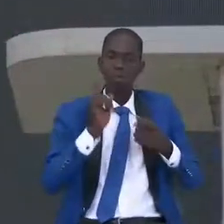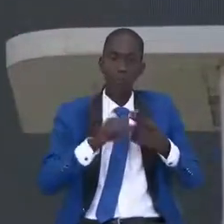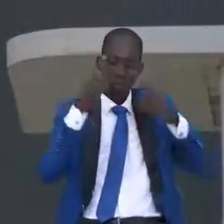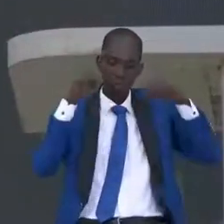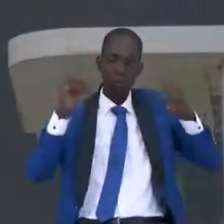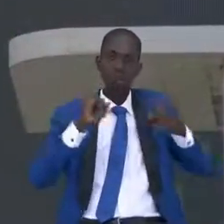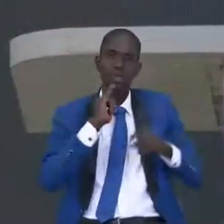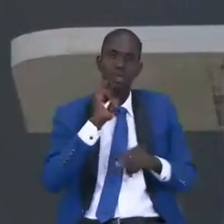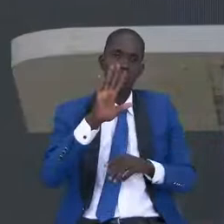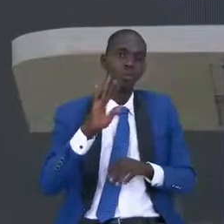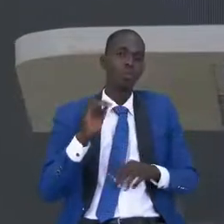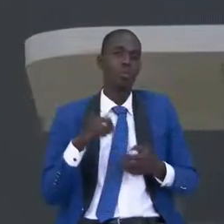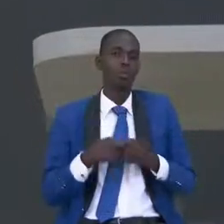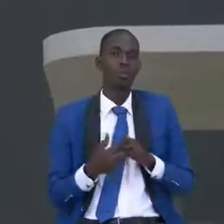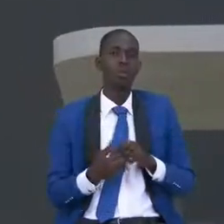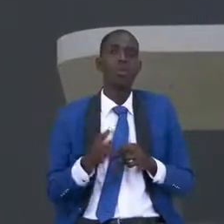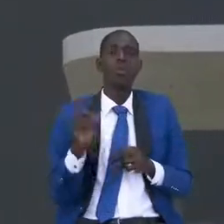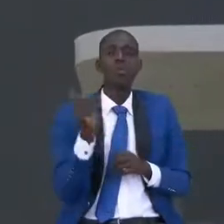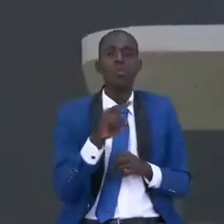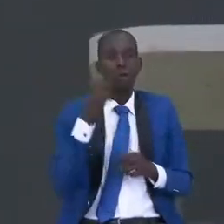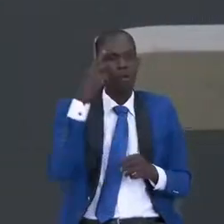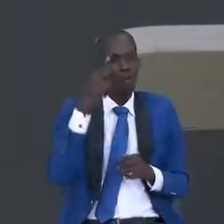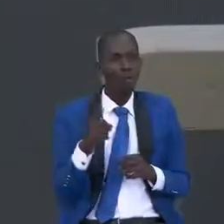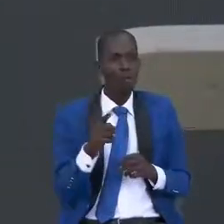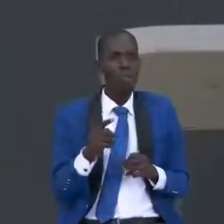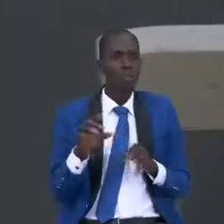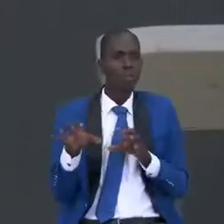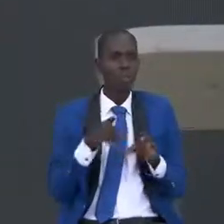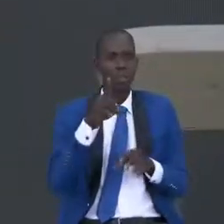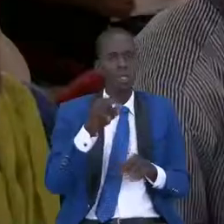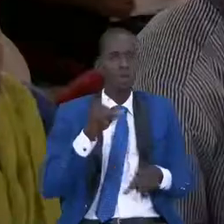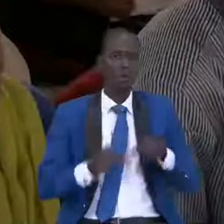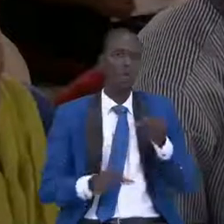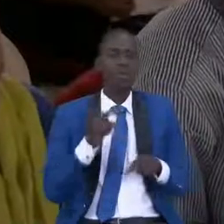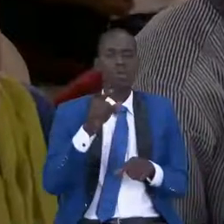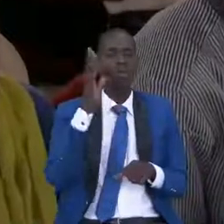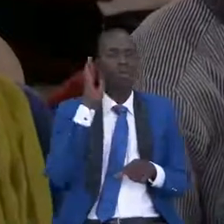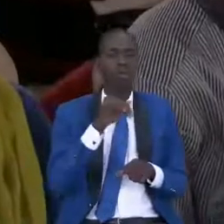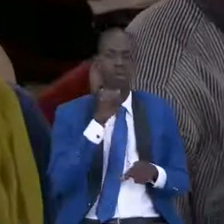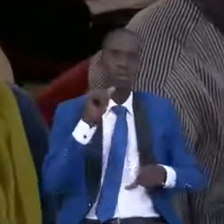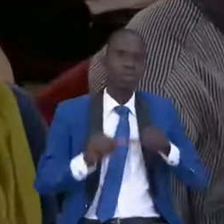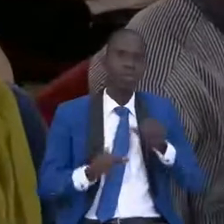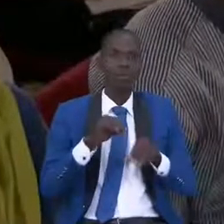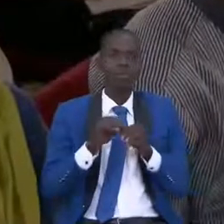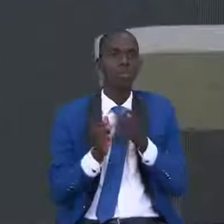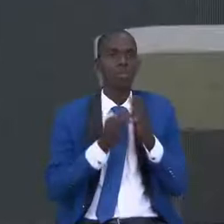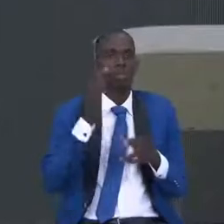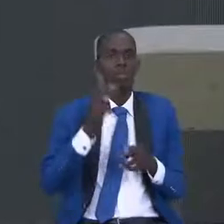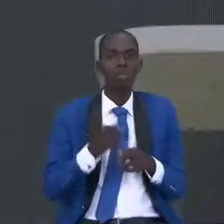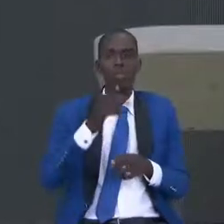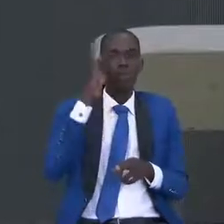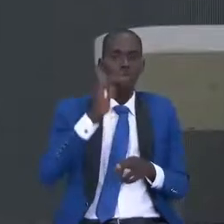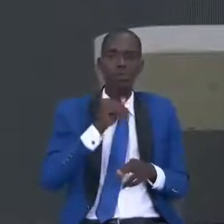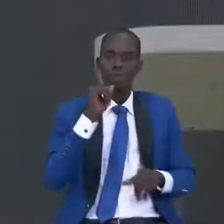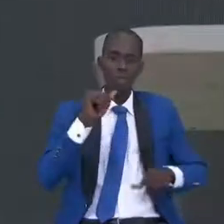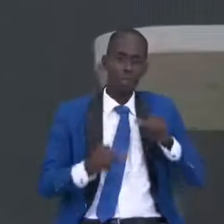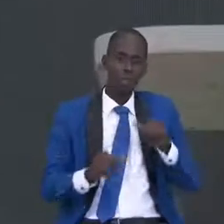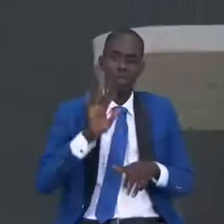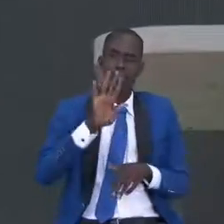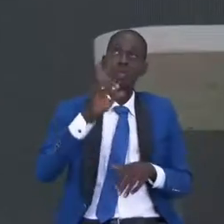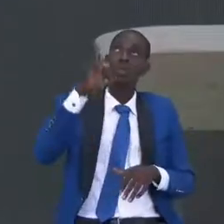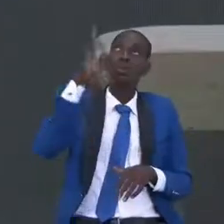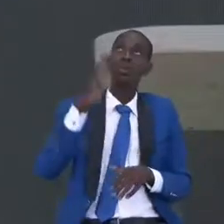Pourquoi as-tu douté? Tu ne vas plus douter. Tu ne vas plus douter ton Dieu. Tu ne vas